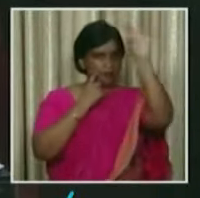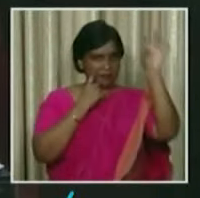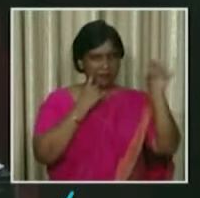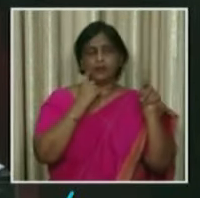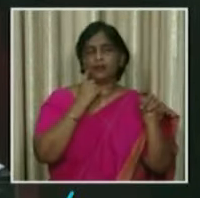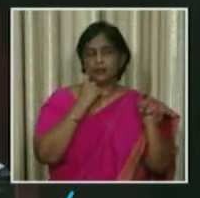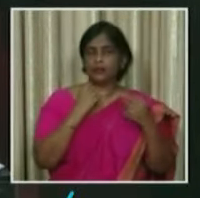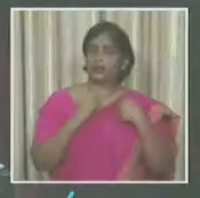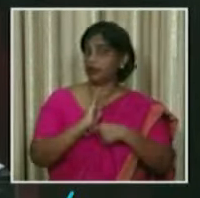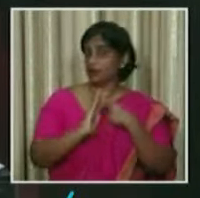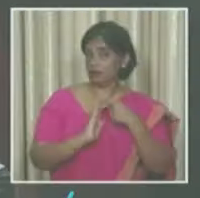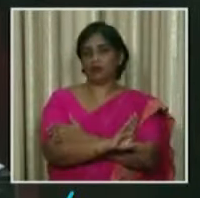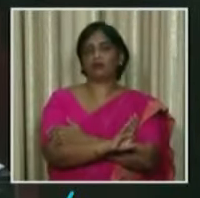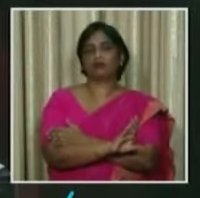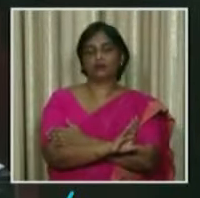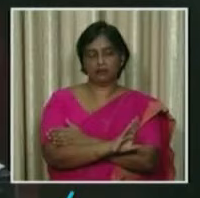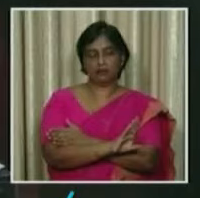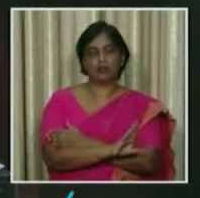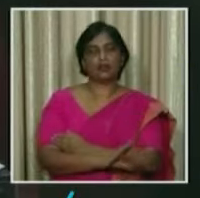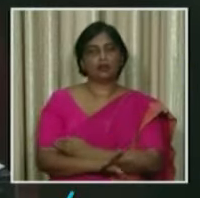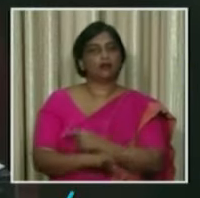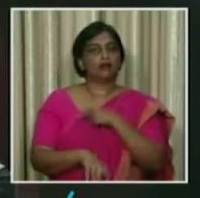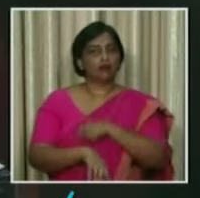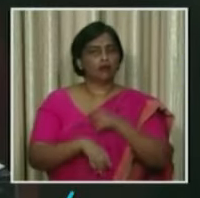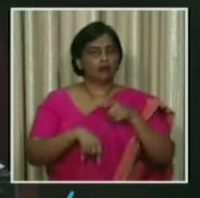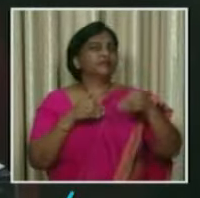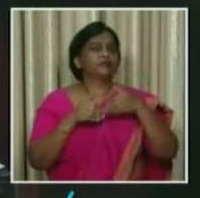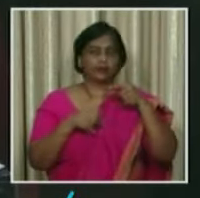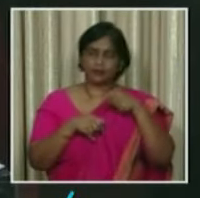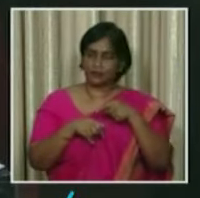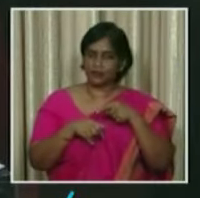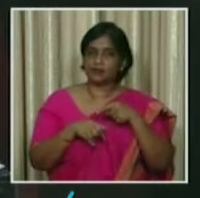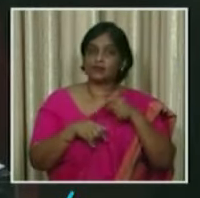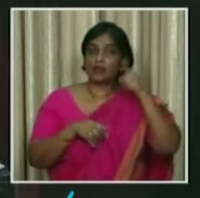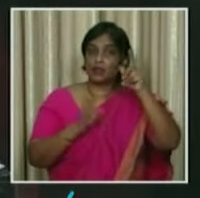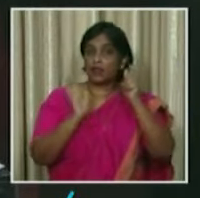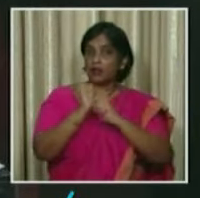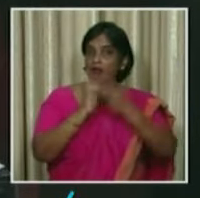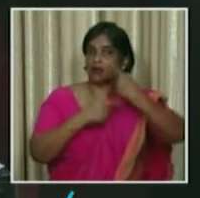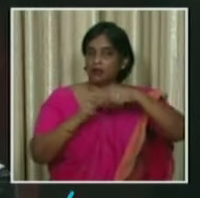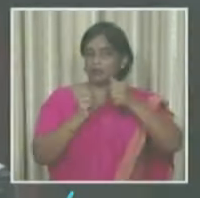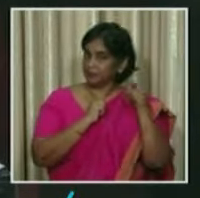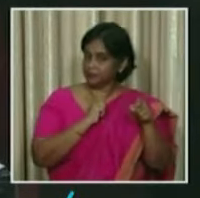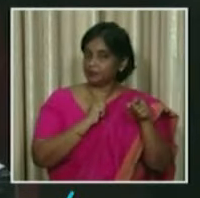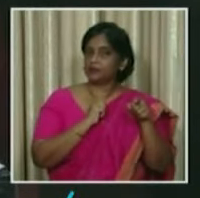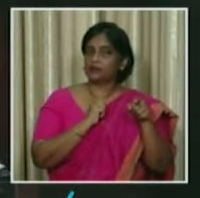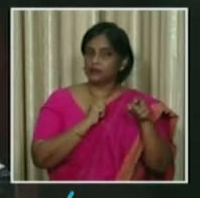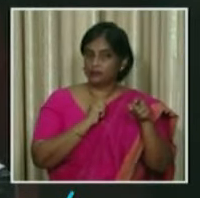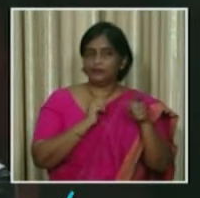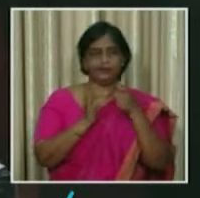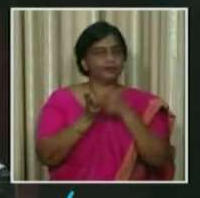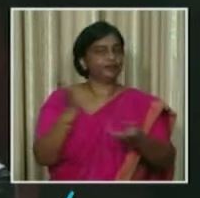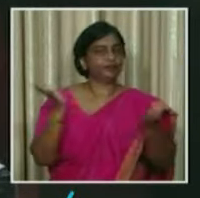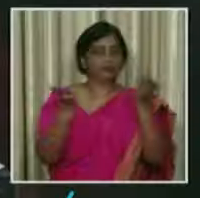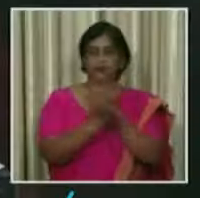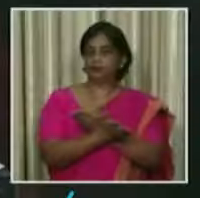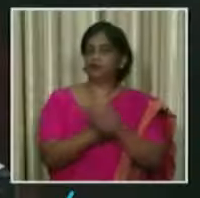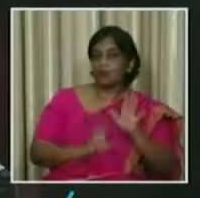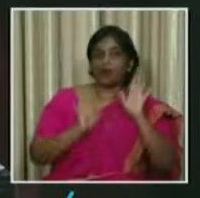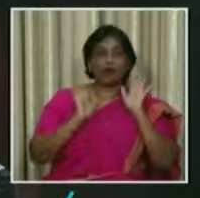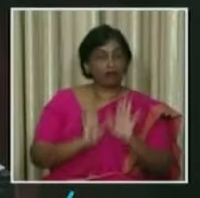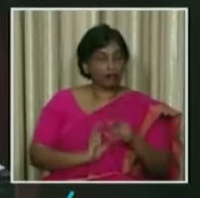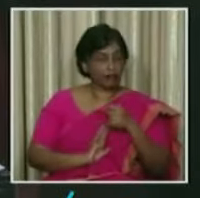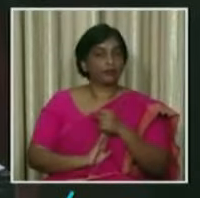චැඩ් අපේ රටට පෙර සීමා සහිත කාලවකවානුවක් තුළ ඒ ණය ප්‍රතිව්‍යුහගත කිරීමේ ගිවිසුම් ක්‍රියාත්මක කරන්න සමත්